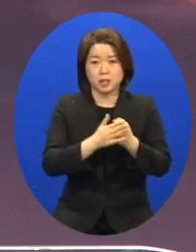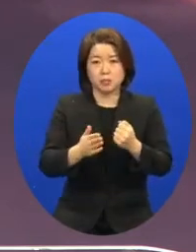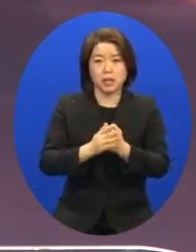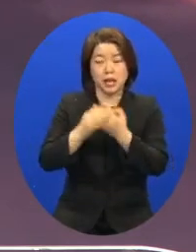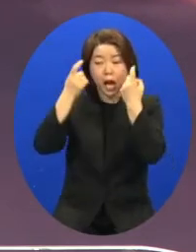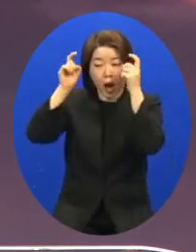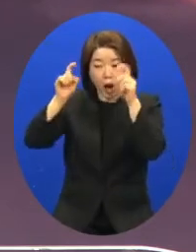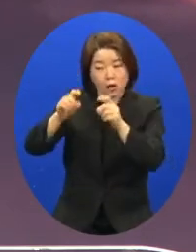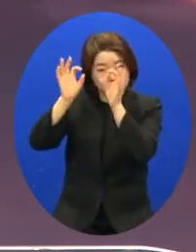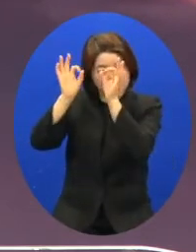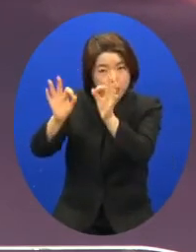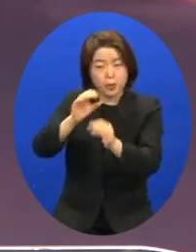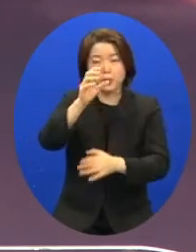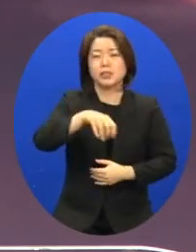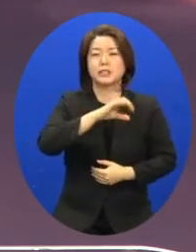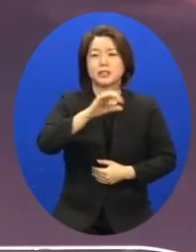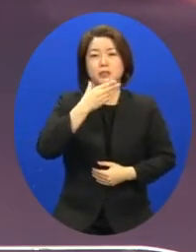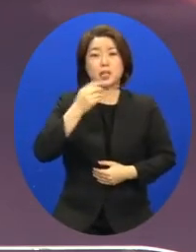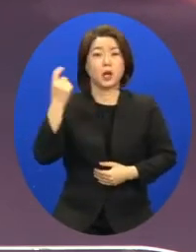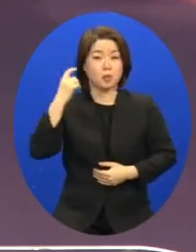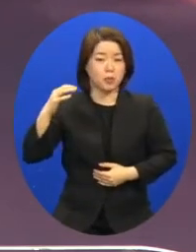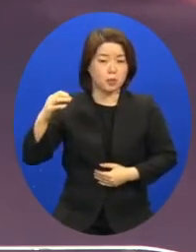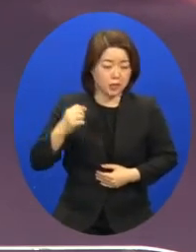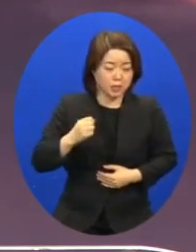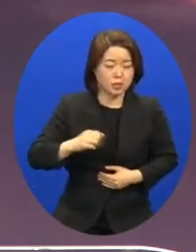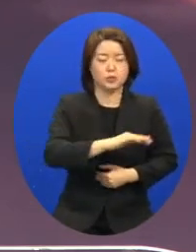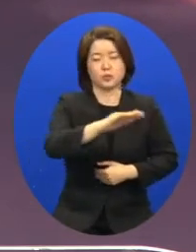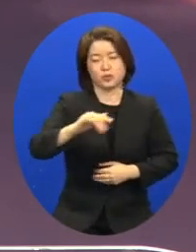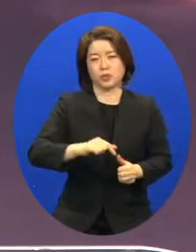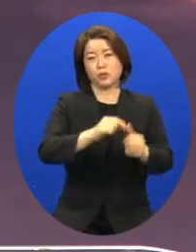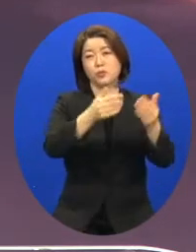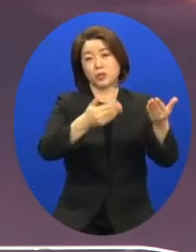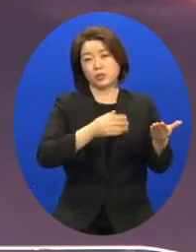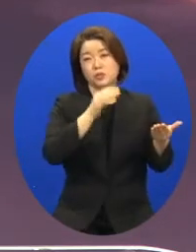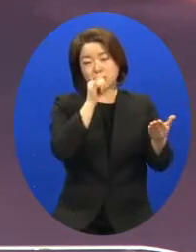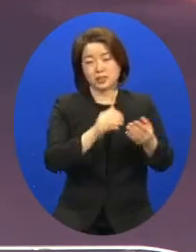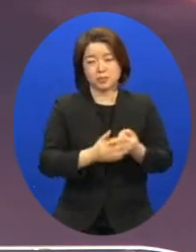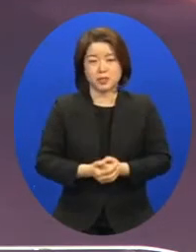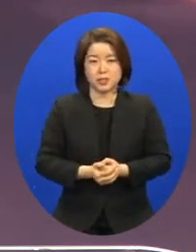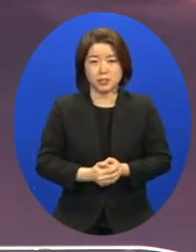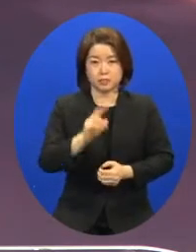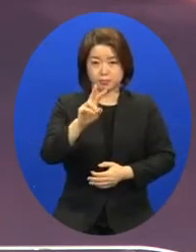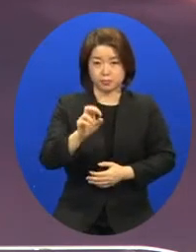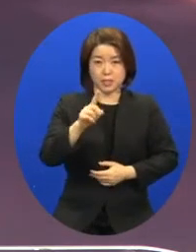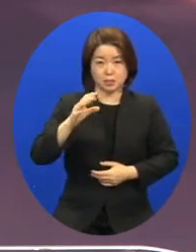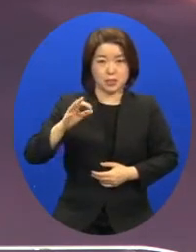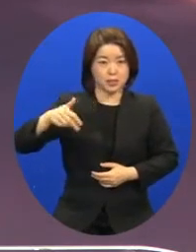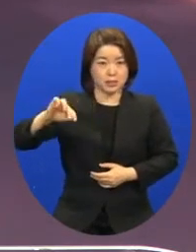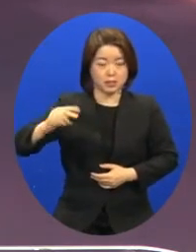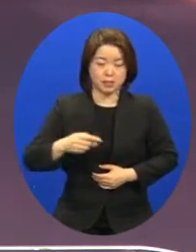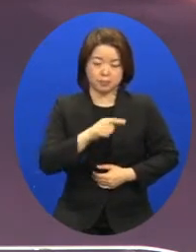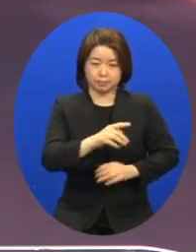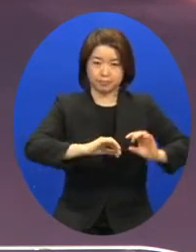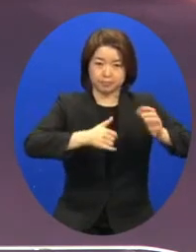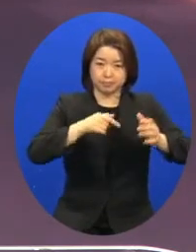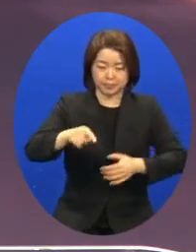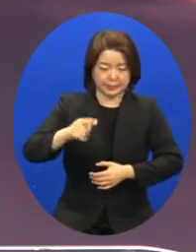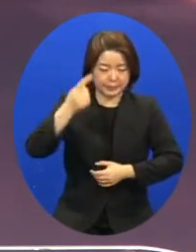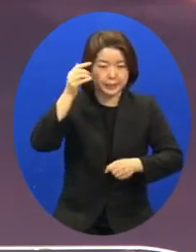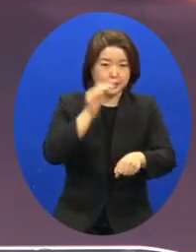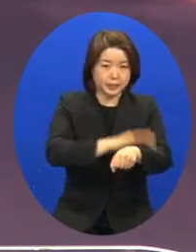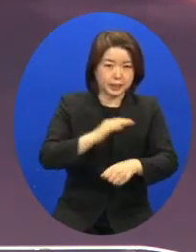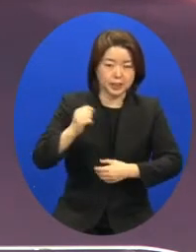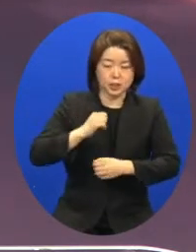보이는 십자가의 복음으로 우리를 구원하신 것입니다. 21절에 이 세상은 그 지혜로 하나님을